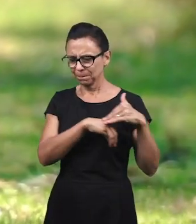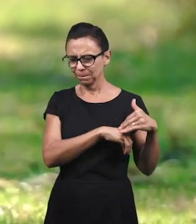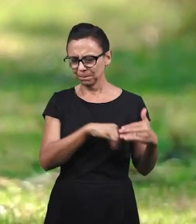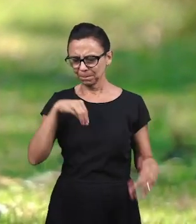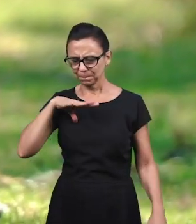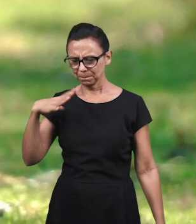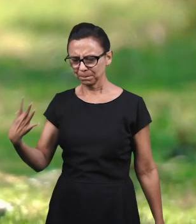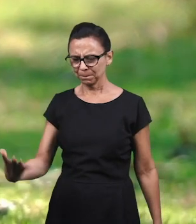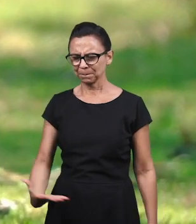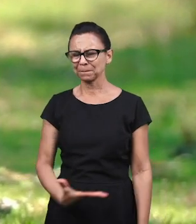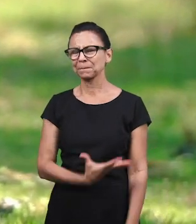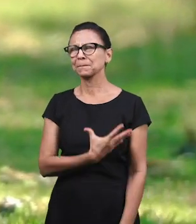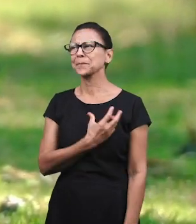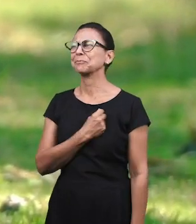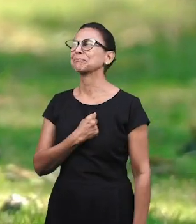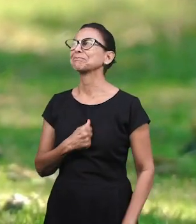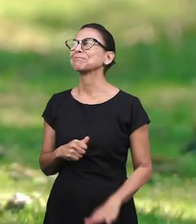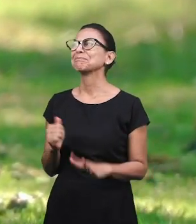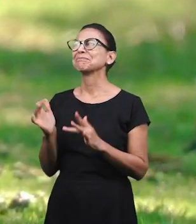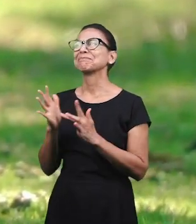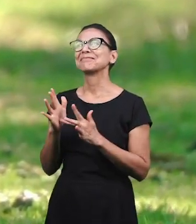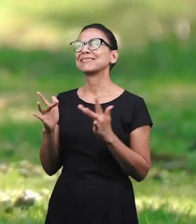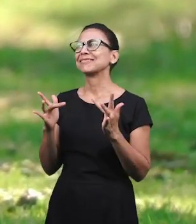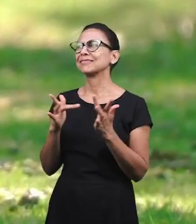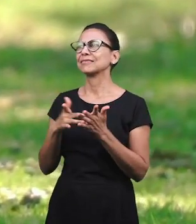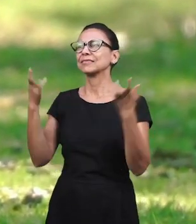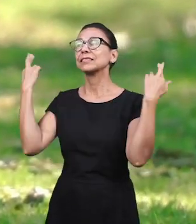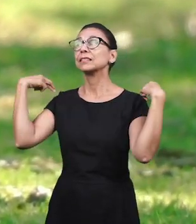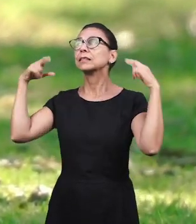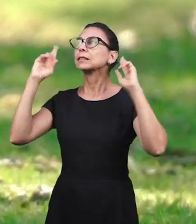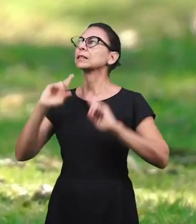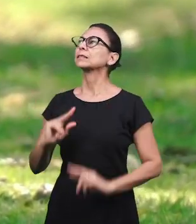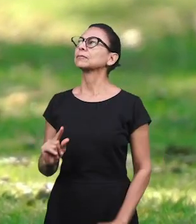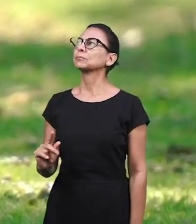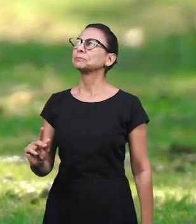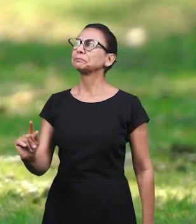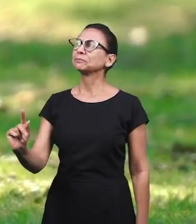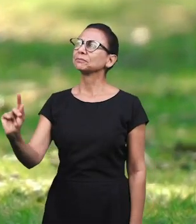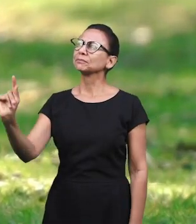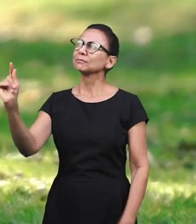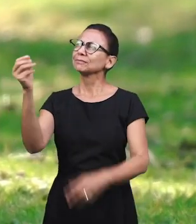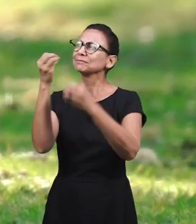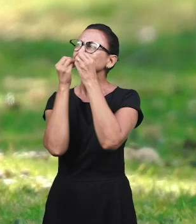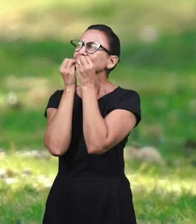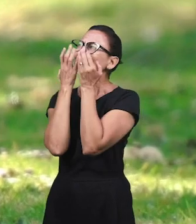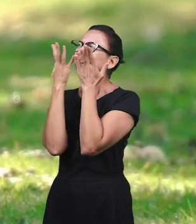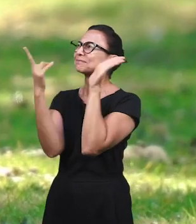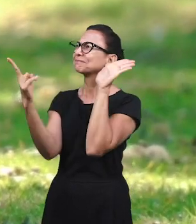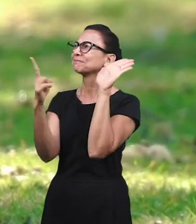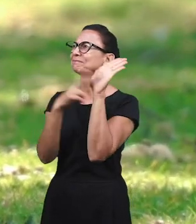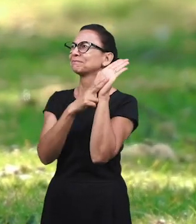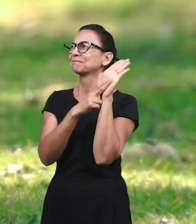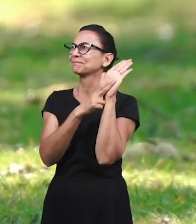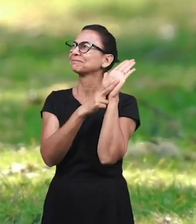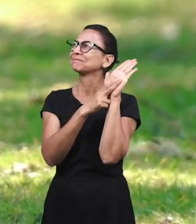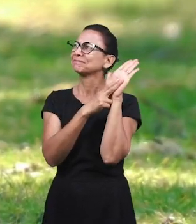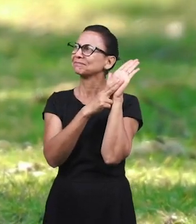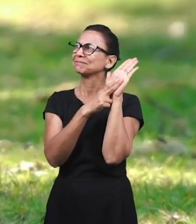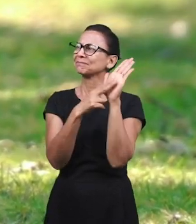ti, Jesus, Cordeiro eterno, confesso que és